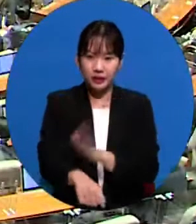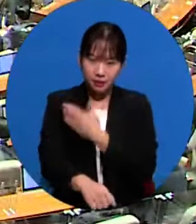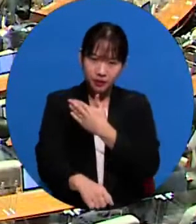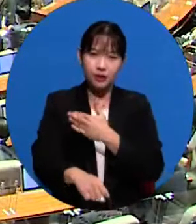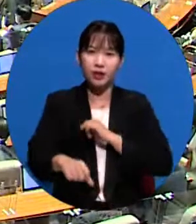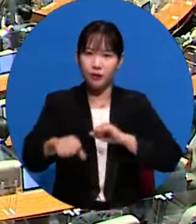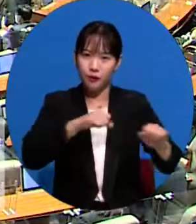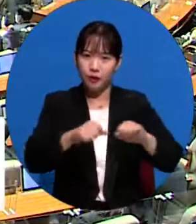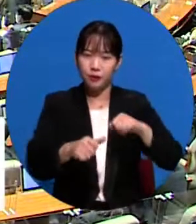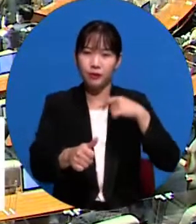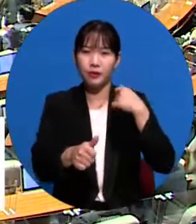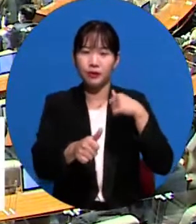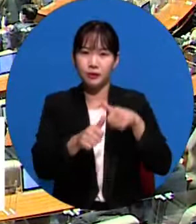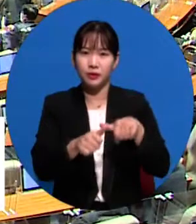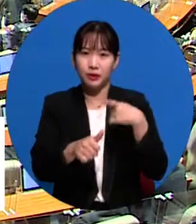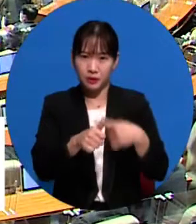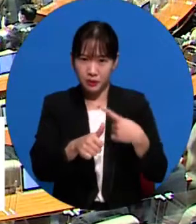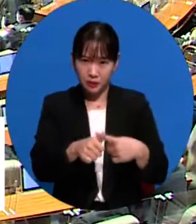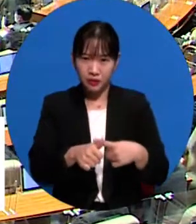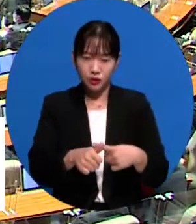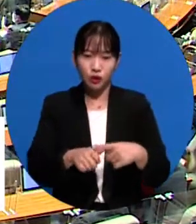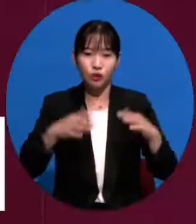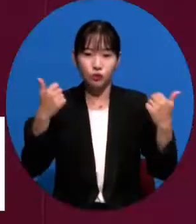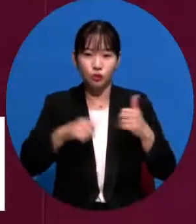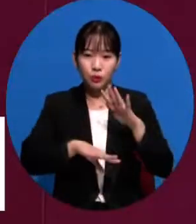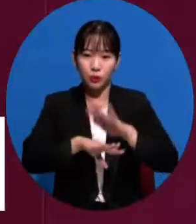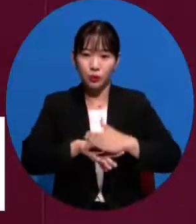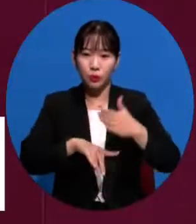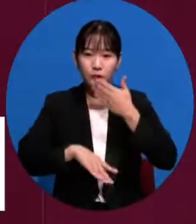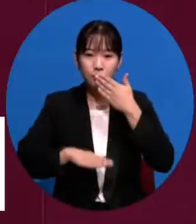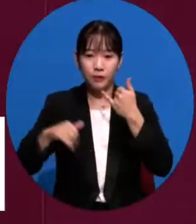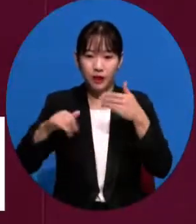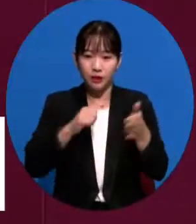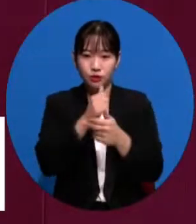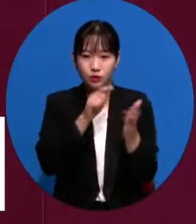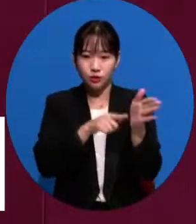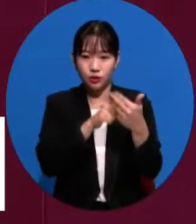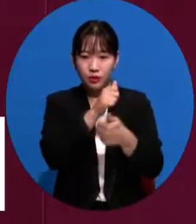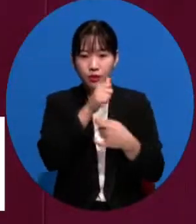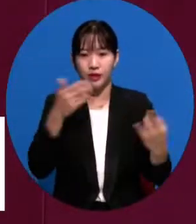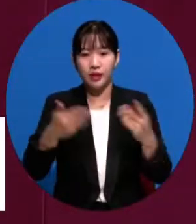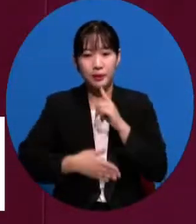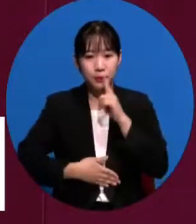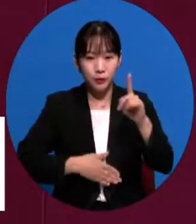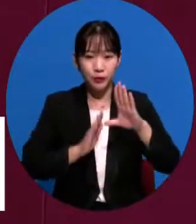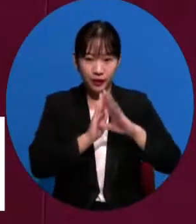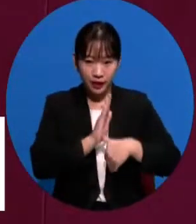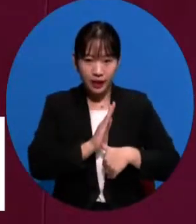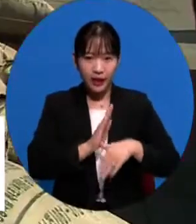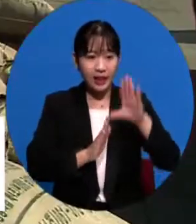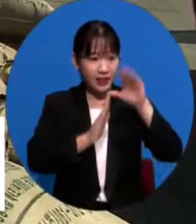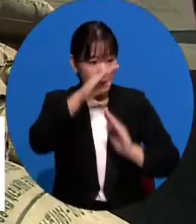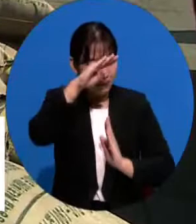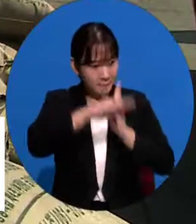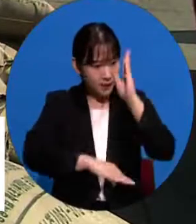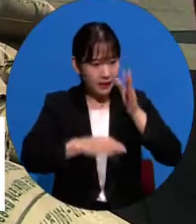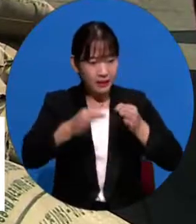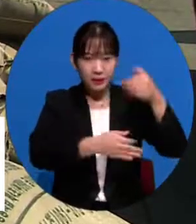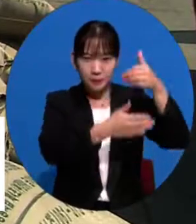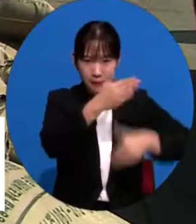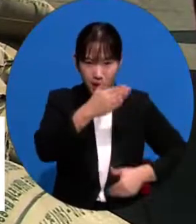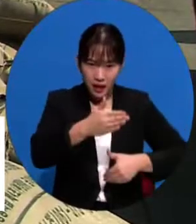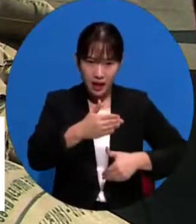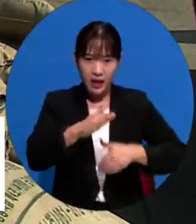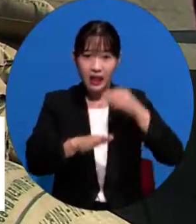했습니다 서 위원은 국회에 농림 식품 해양수산 위원회 업무 보고에서 세기를 놓친 시장 경위와 여